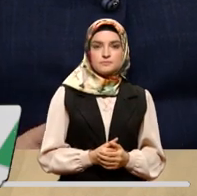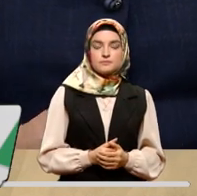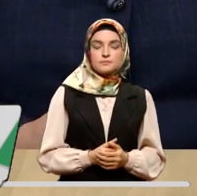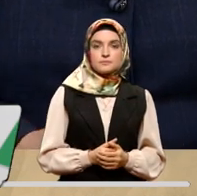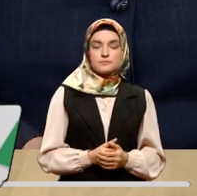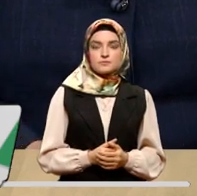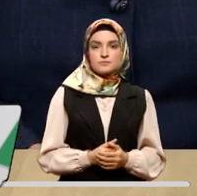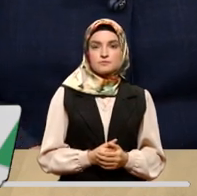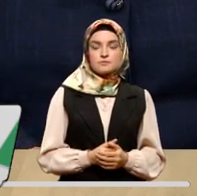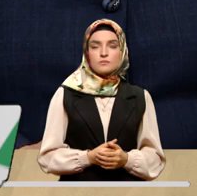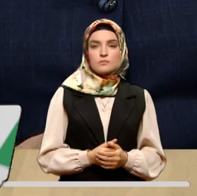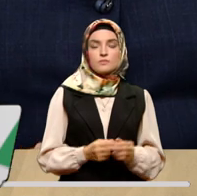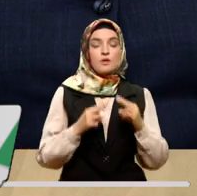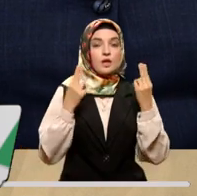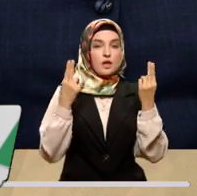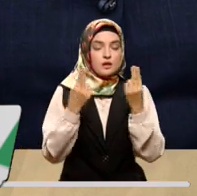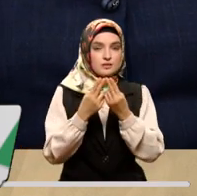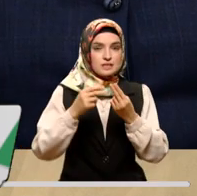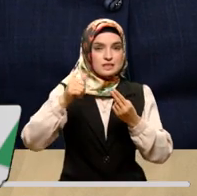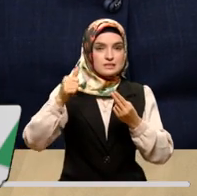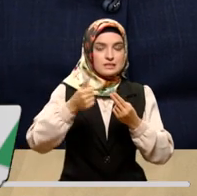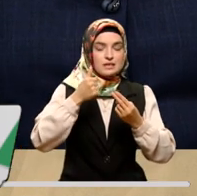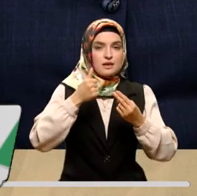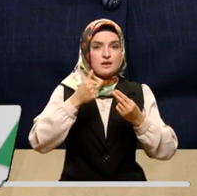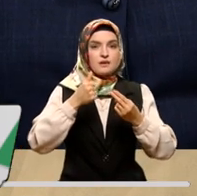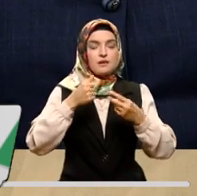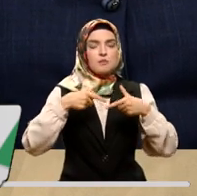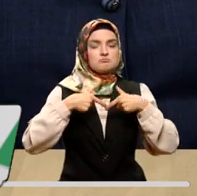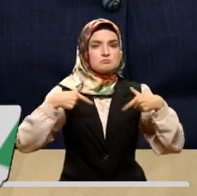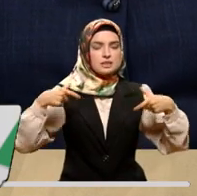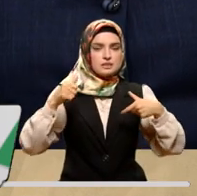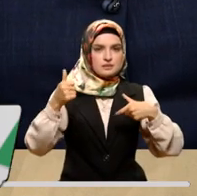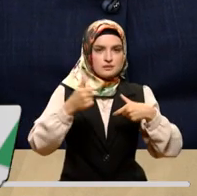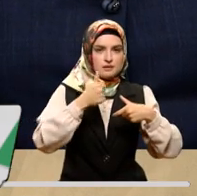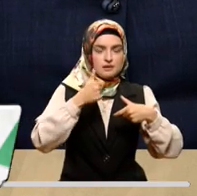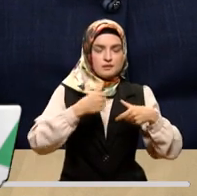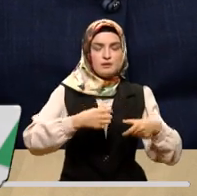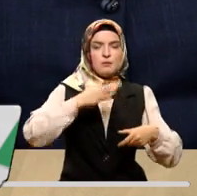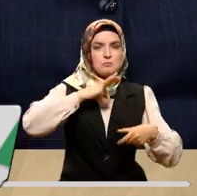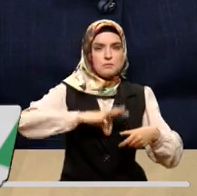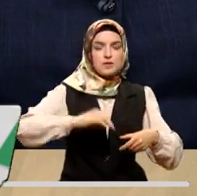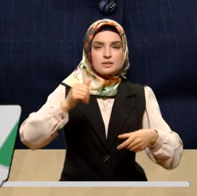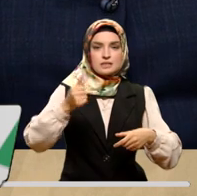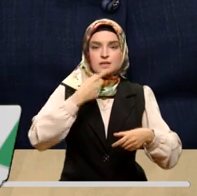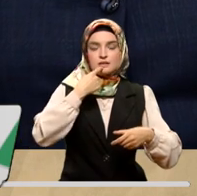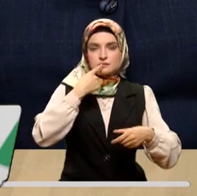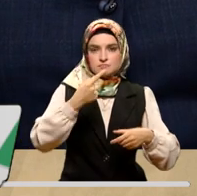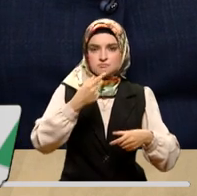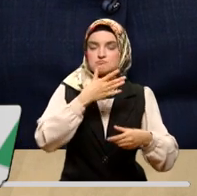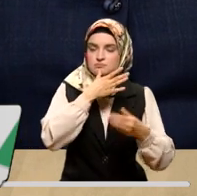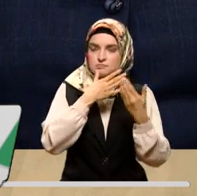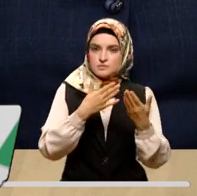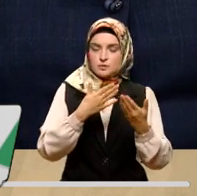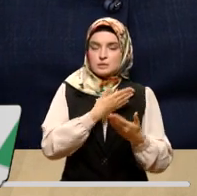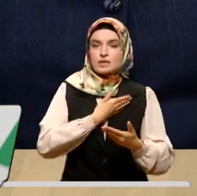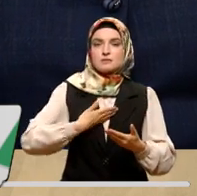Evrensel değerler, işte milli manevi değerler ve dini değerlerin örtüştüğünü, birbirini çatıştığını hepimiz biliriz yani. Sevgi bir